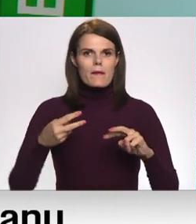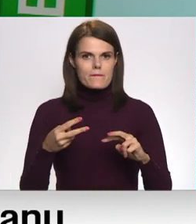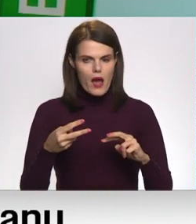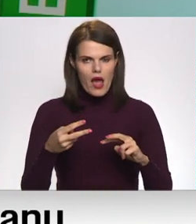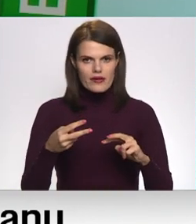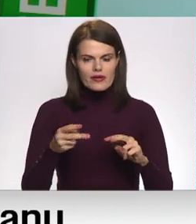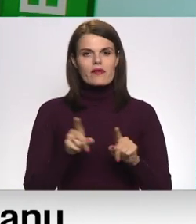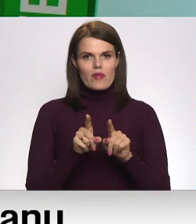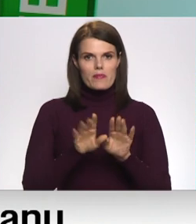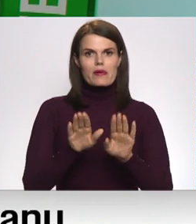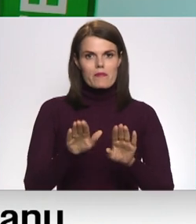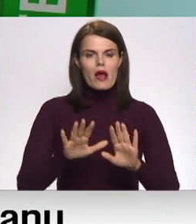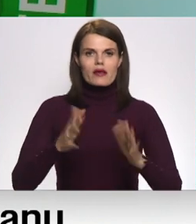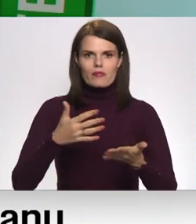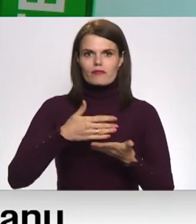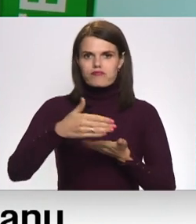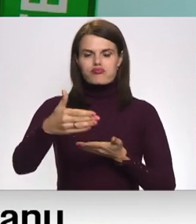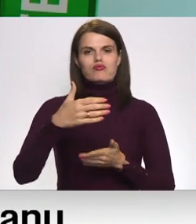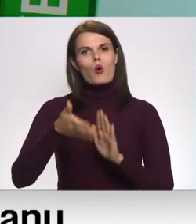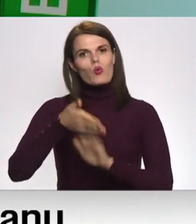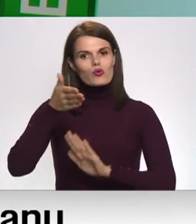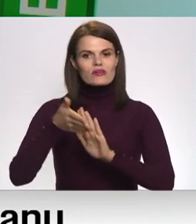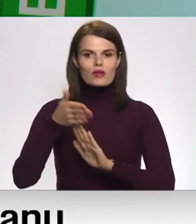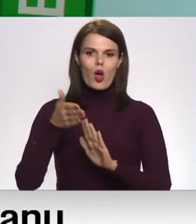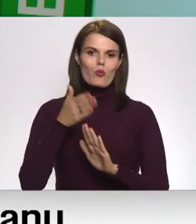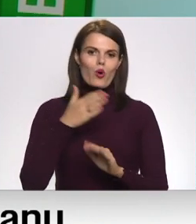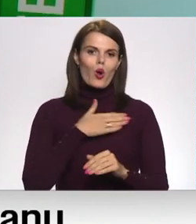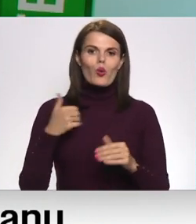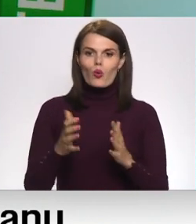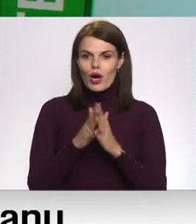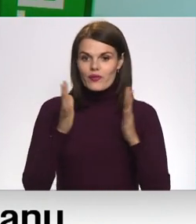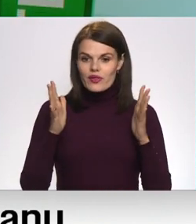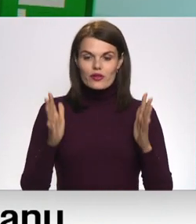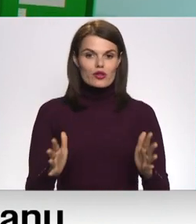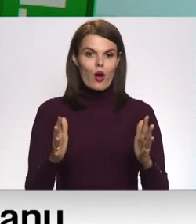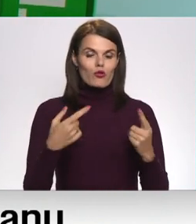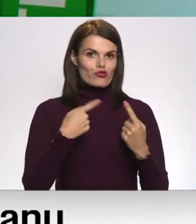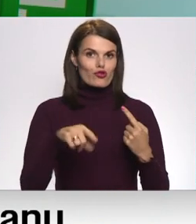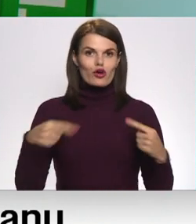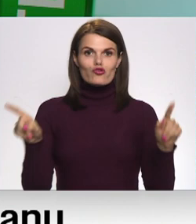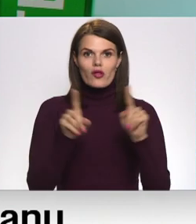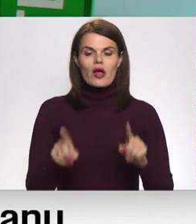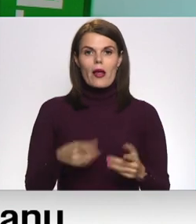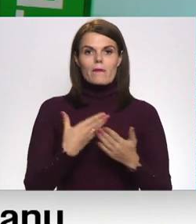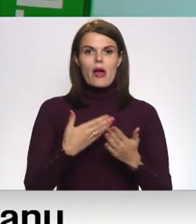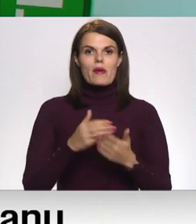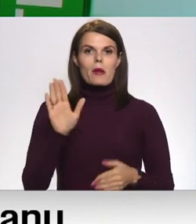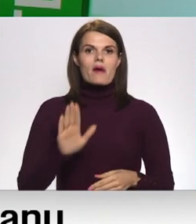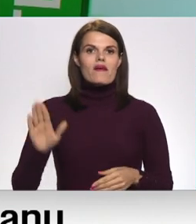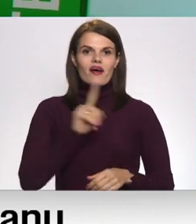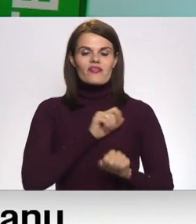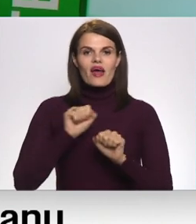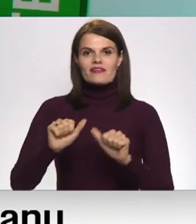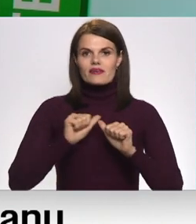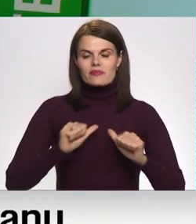mēs nedodamies atpakaļ, bet ejam uz priekšu, uzlabojam. Ļoti daudz citu lietu, piemēram, valsts aizsardzības dienas, sapratām, kā ar